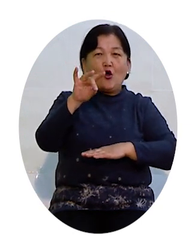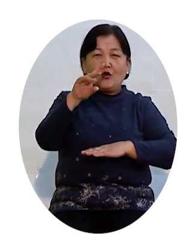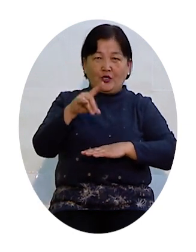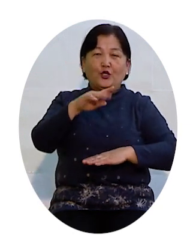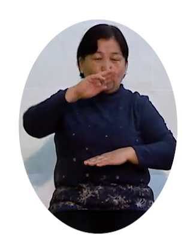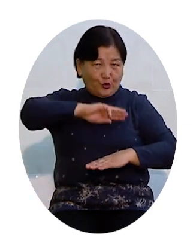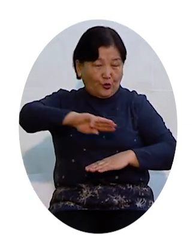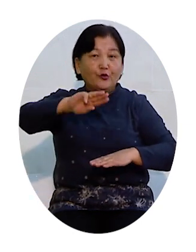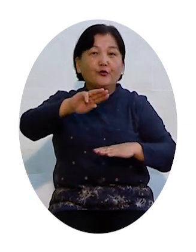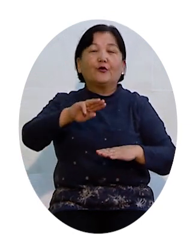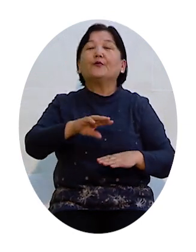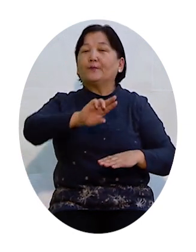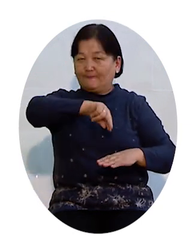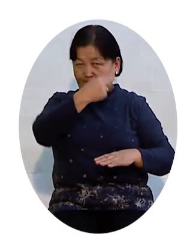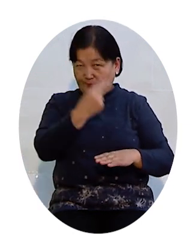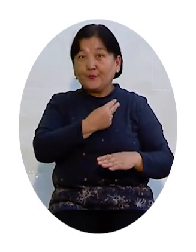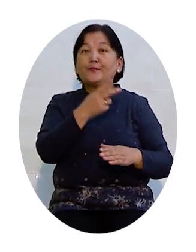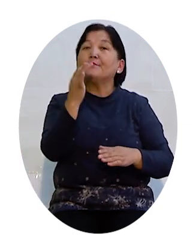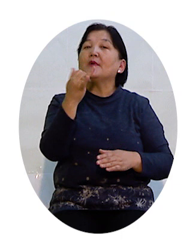дээр тогтдог.